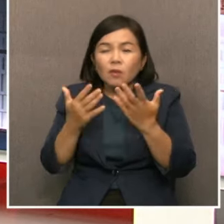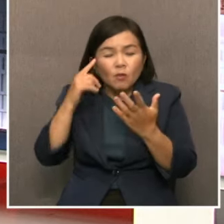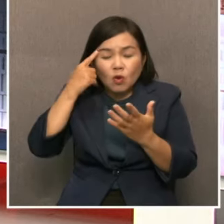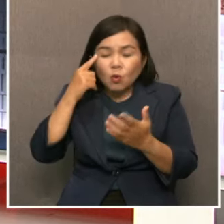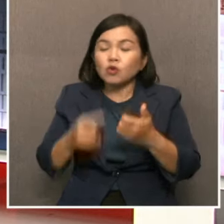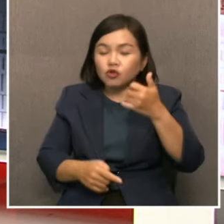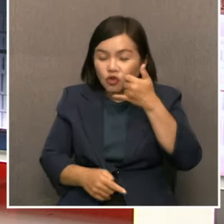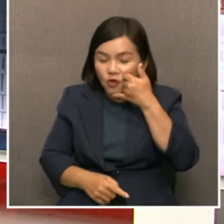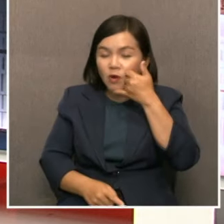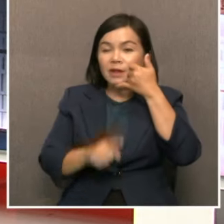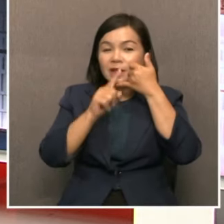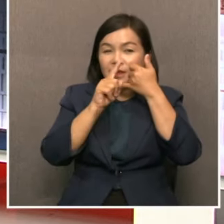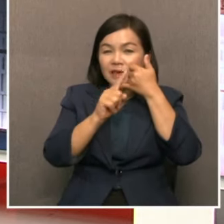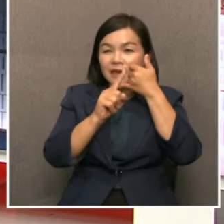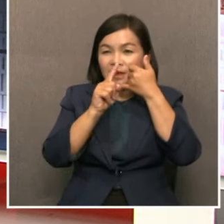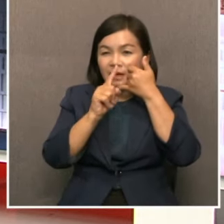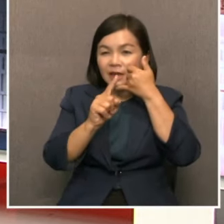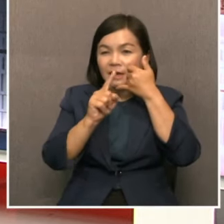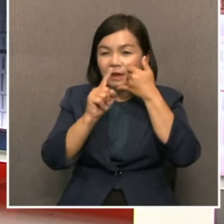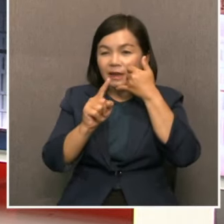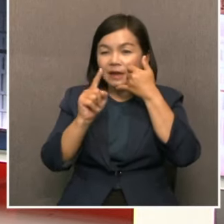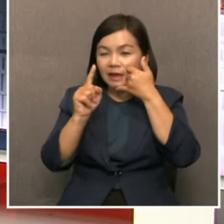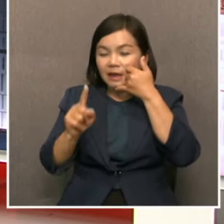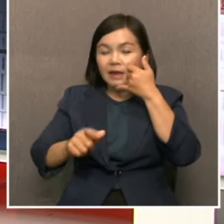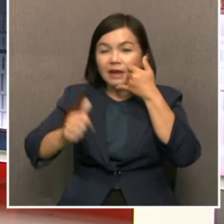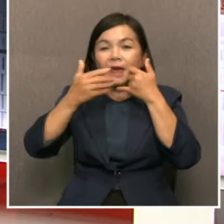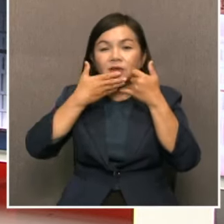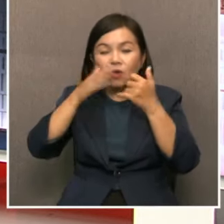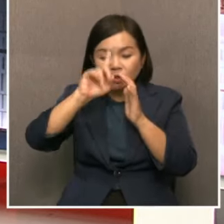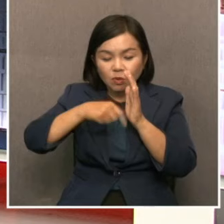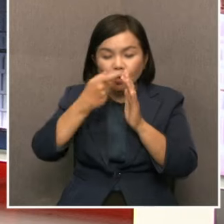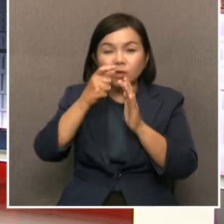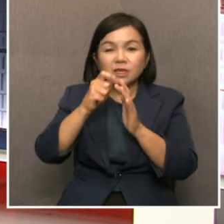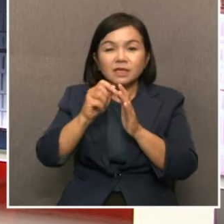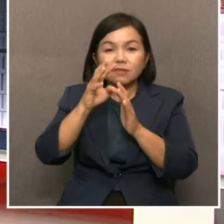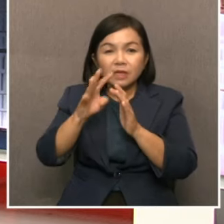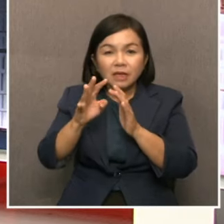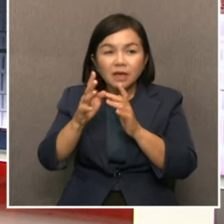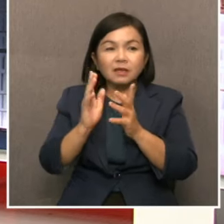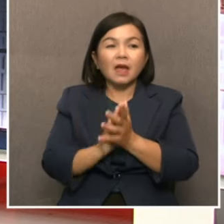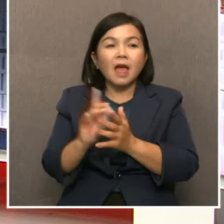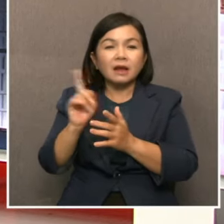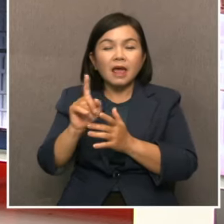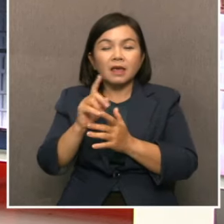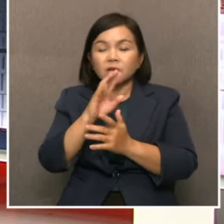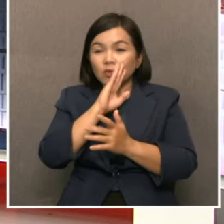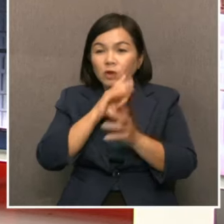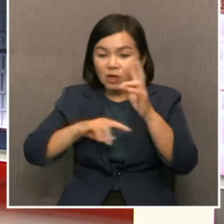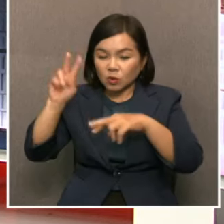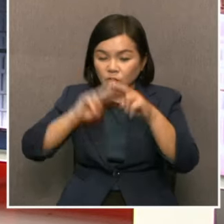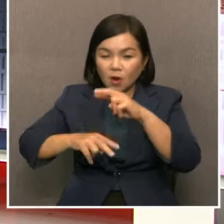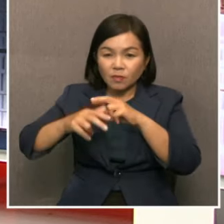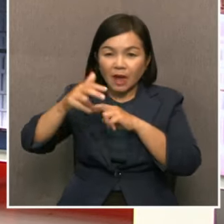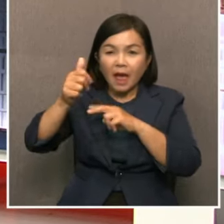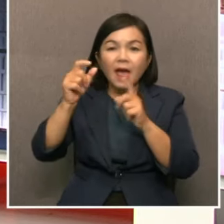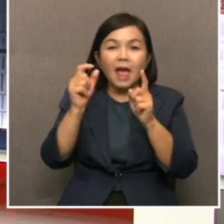ค่ะเน้นย้ำคุณผู้ชมแบบนี้นะคะว่าข้อมูลเพิ่มเติมดูได้จาก3แหล่งนี้เท่านั้นนะคะเพราะว่าช่วงเวลานี้ถ้าเราเซิร์ชด้วย